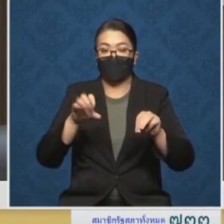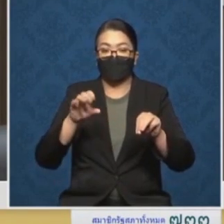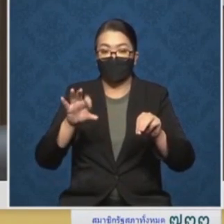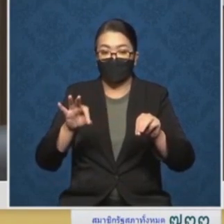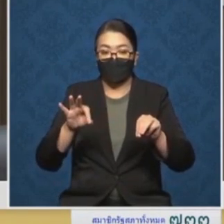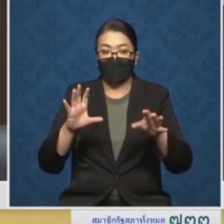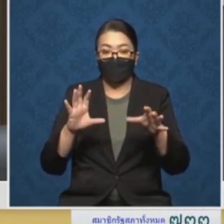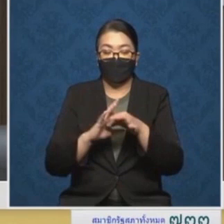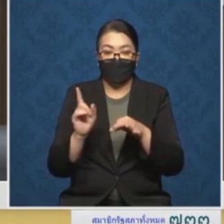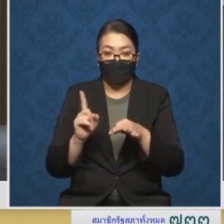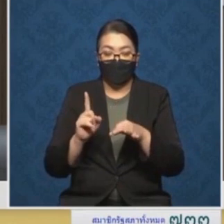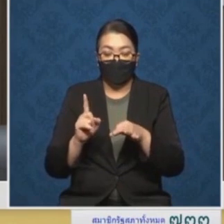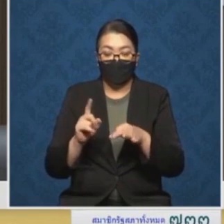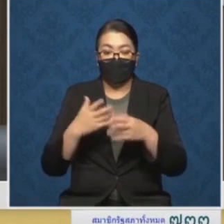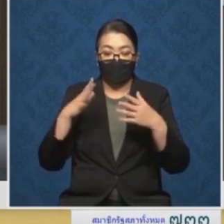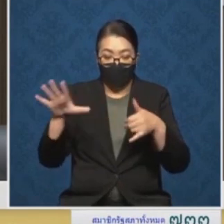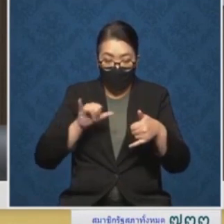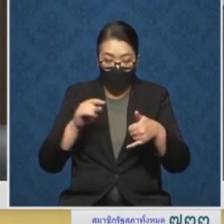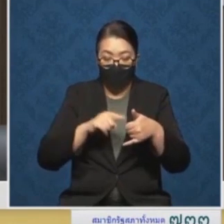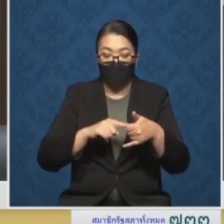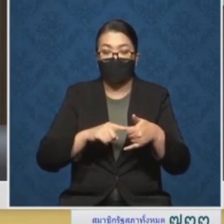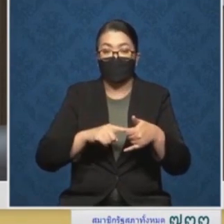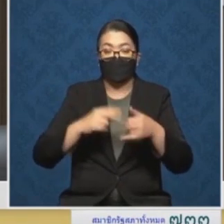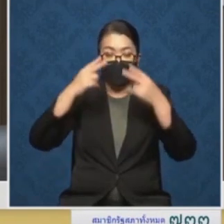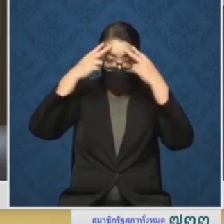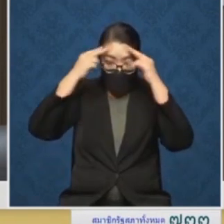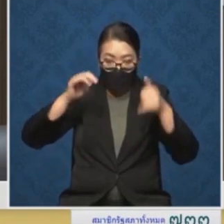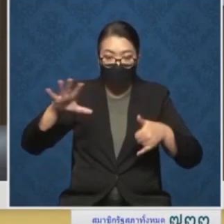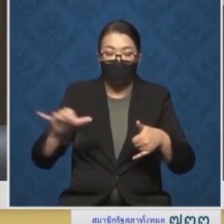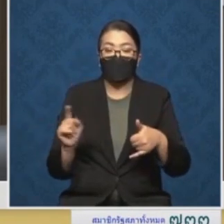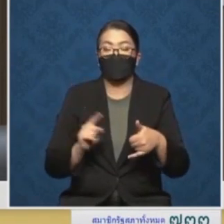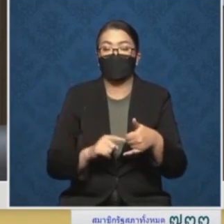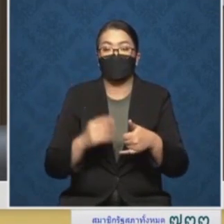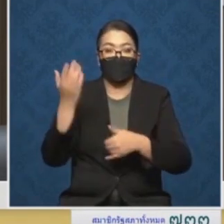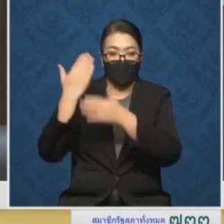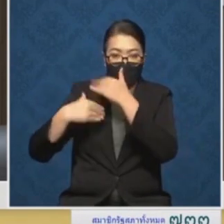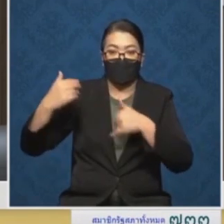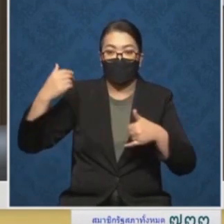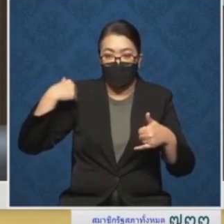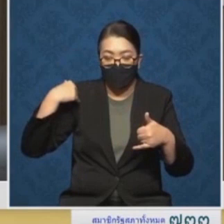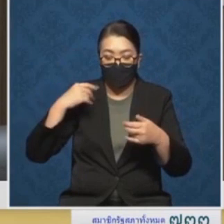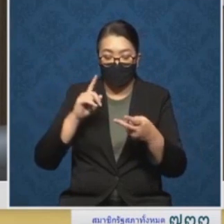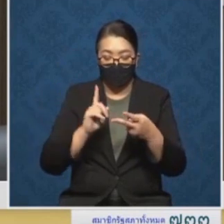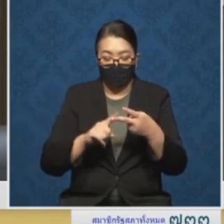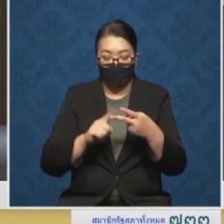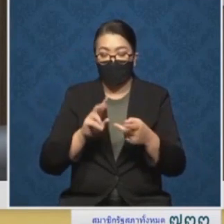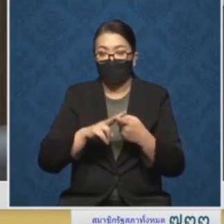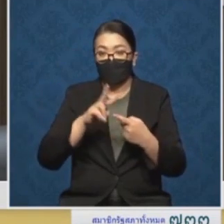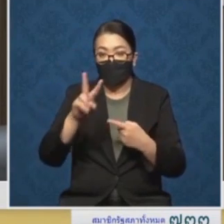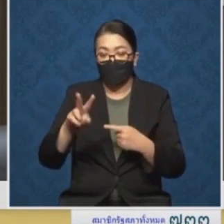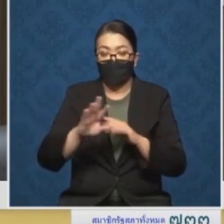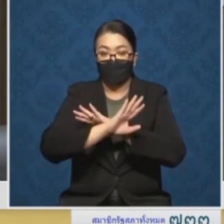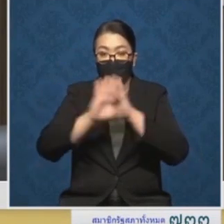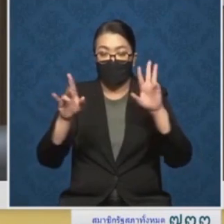กับที่มาของนายกรัฐมนตรี2ยกเลิกมาตรา